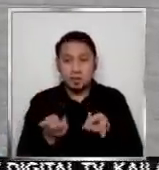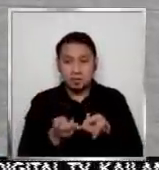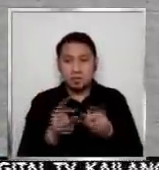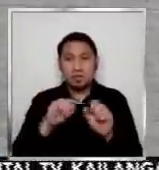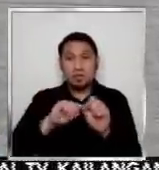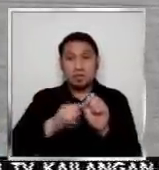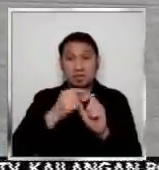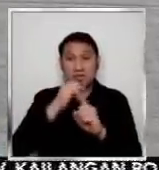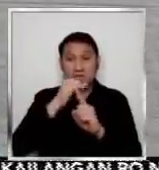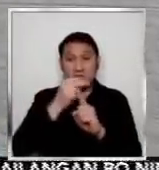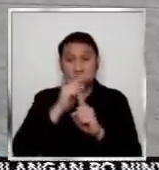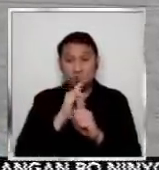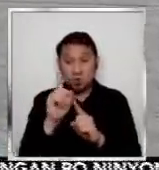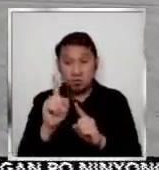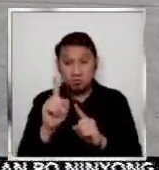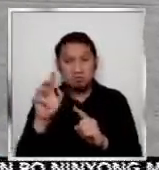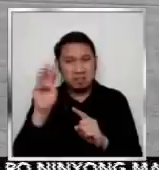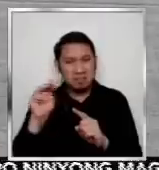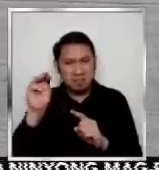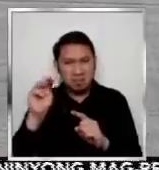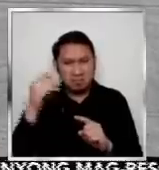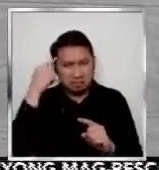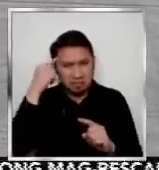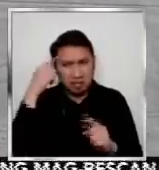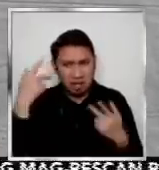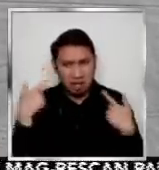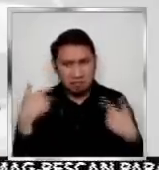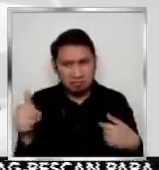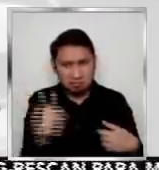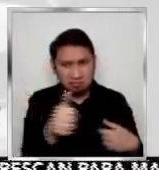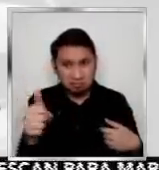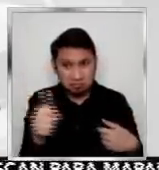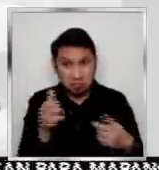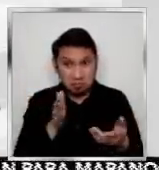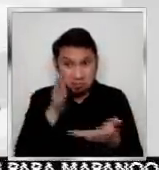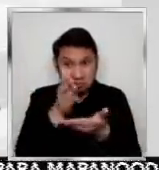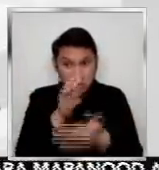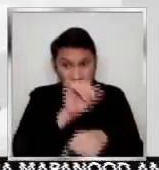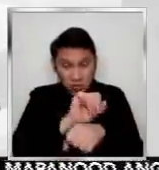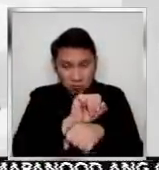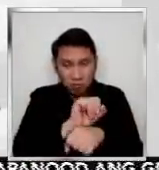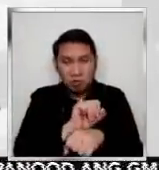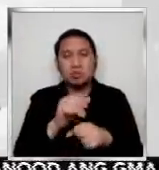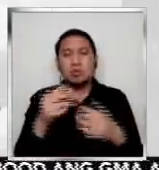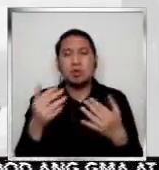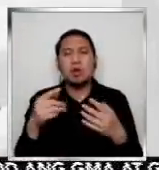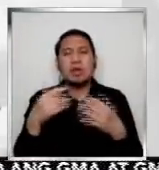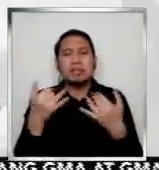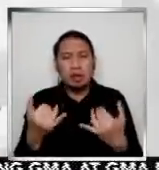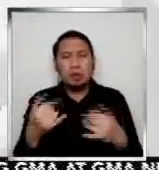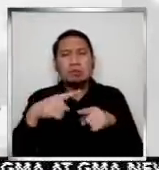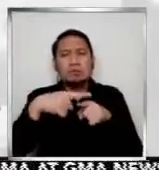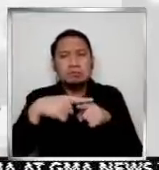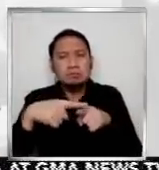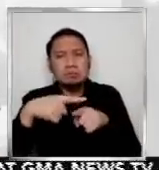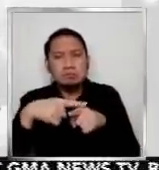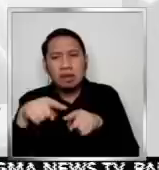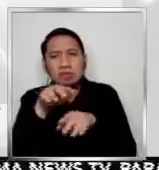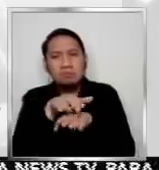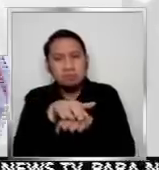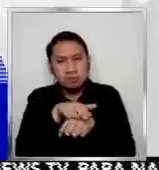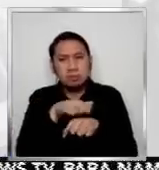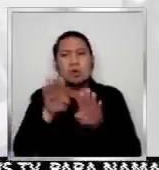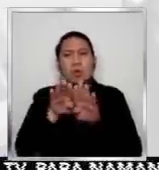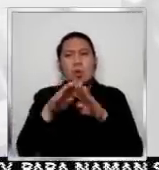ka ba? Papasok ng trabaho? Sabi ni DOTR Secretary Art Togade, dahan-dahang bubuksan ang mga pampublikong transportasyon.